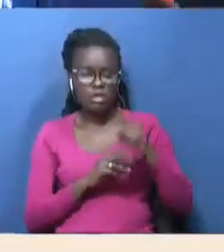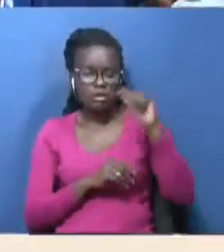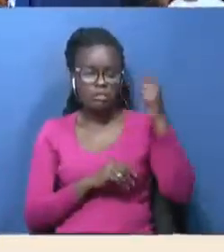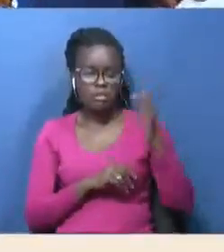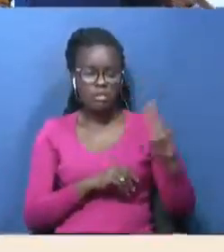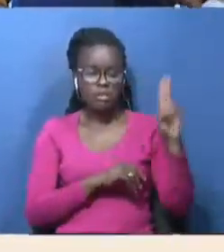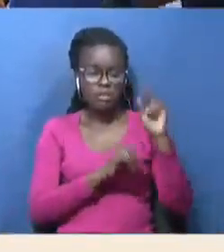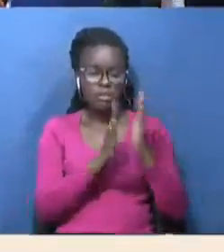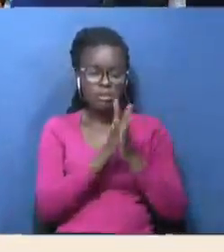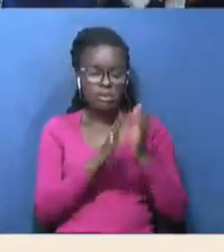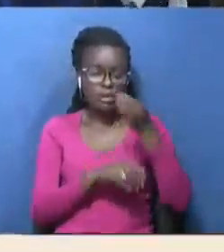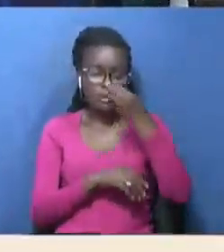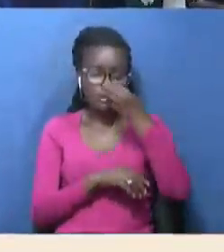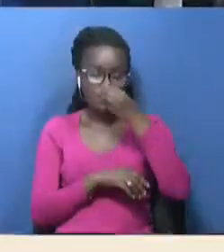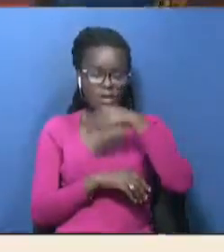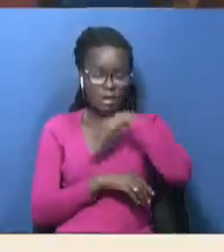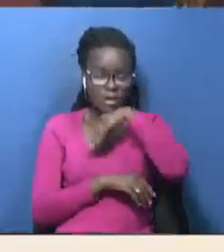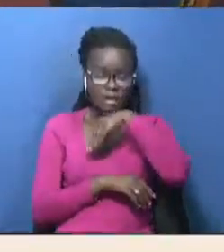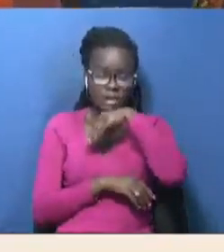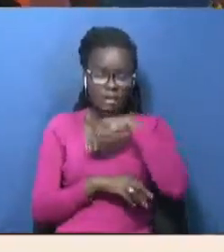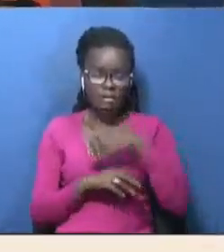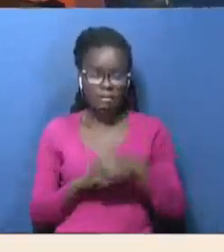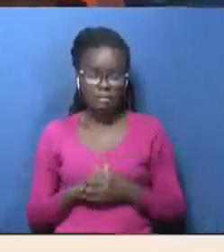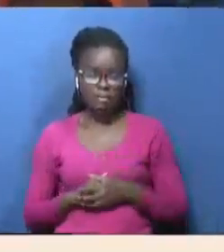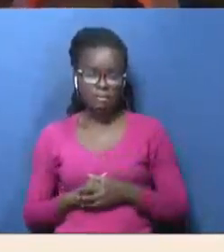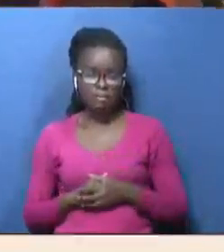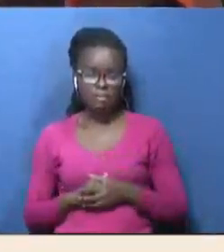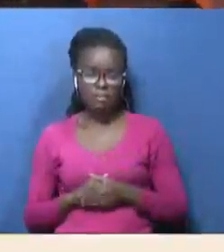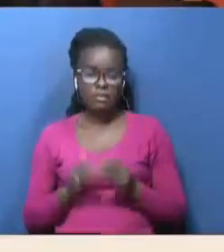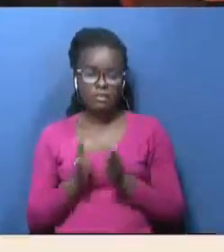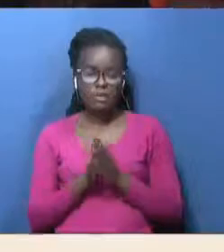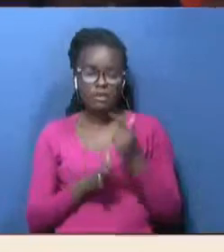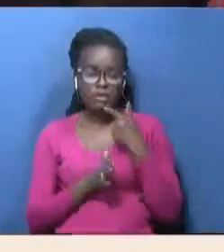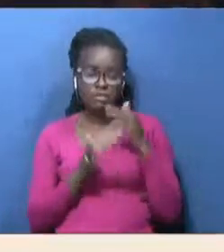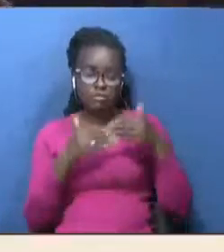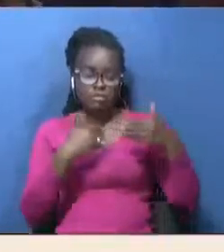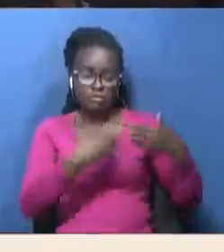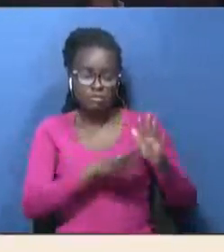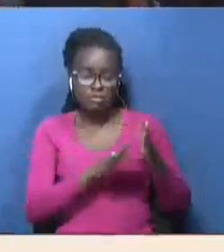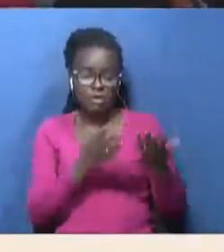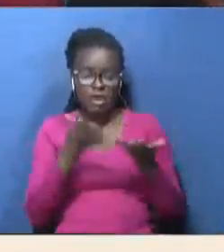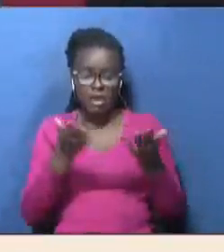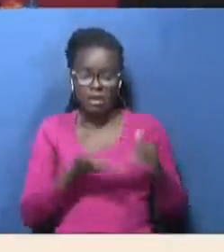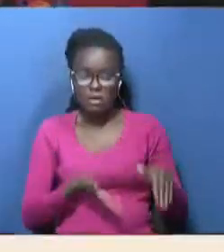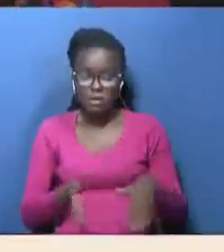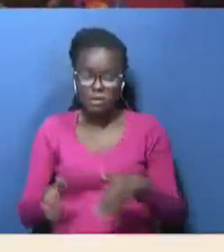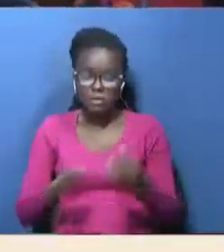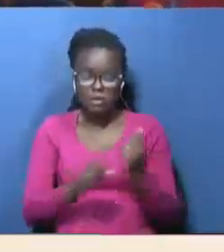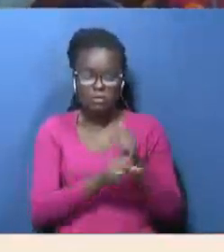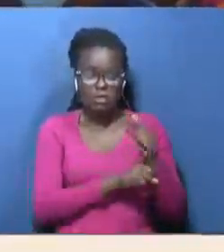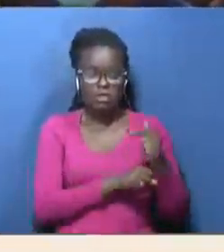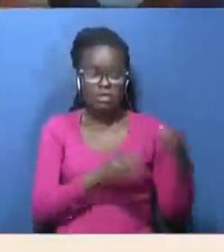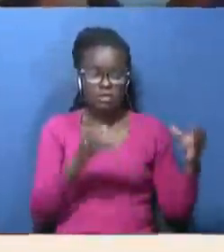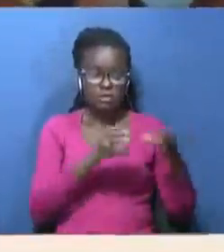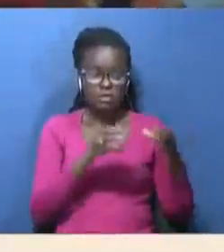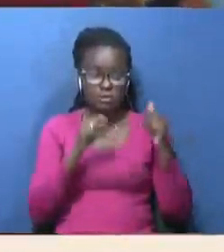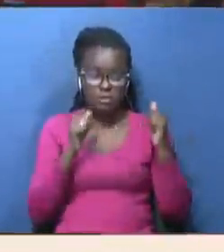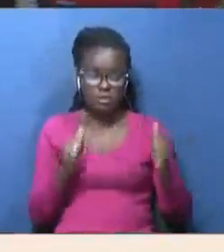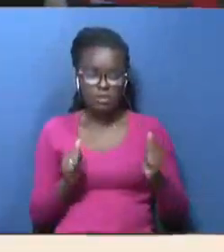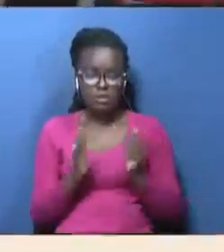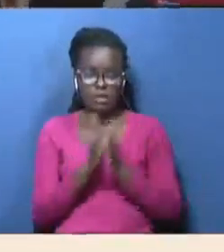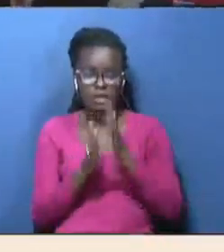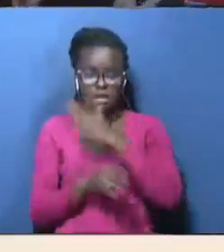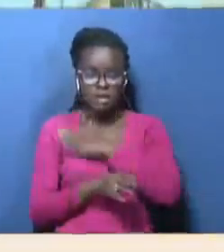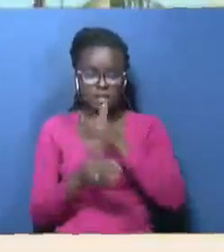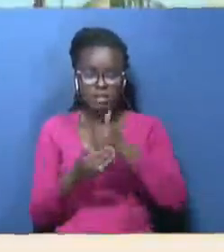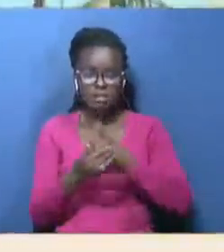Kenyatta na mũtongoria wa ODM Raila Odinga, noguo gũteanĩria mweke wothe wa kũgeria kũriũkia kĩama gĩkĩ na ngwatanĩro ĩno ya NASA